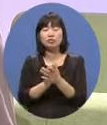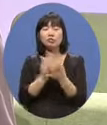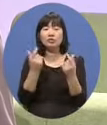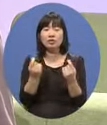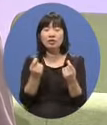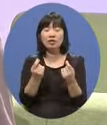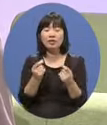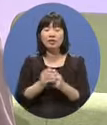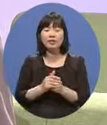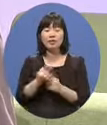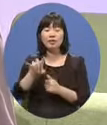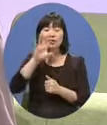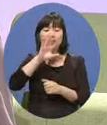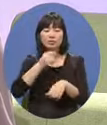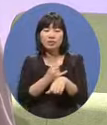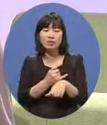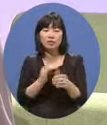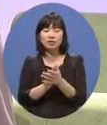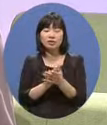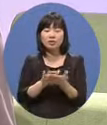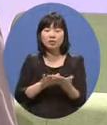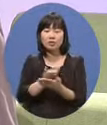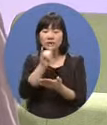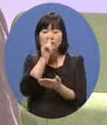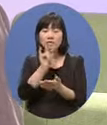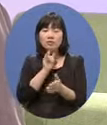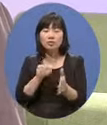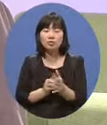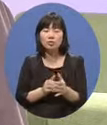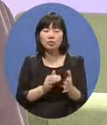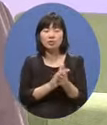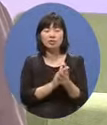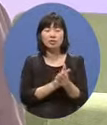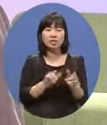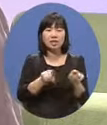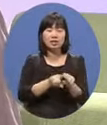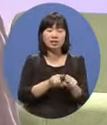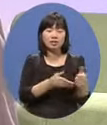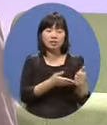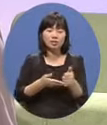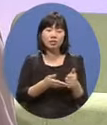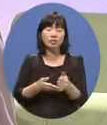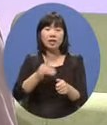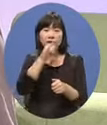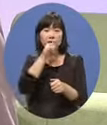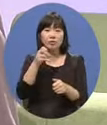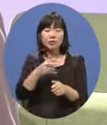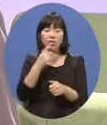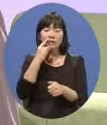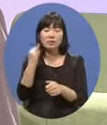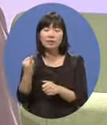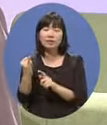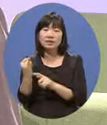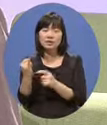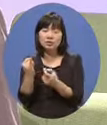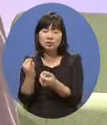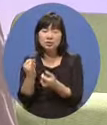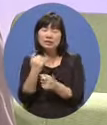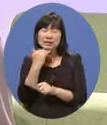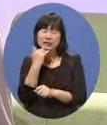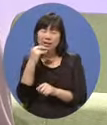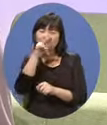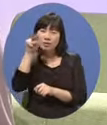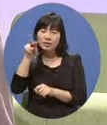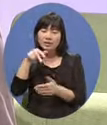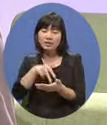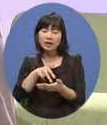그 연습을 하고 또래랑 놀 수도 있고, 아니면 또래들을 자꾸 이렇게 초대해 주신다든지, 어머니께서 약간 지켜볼 수